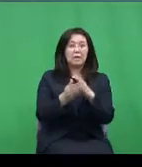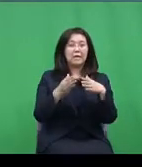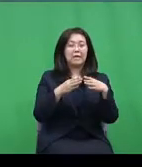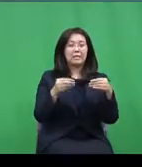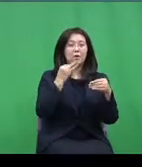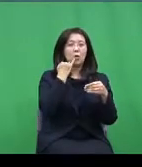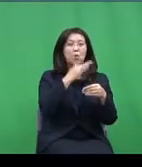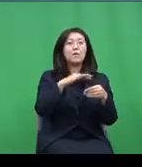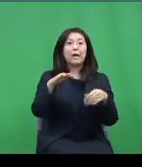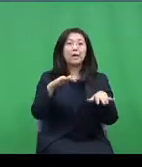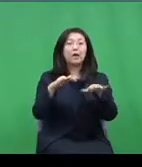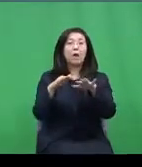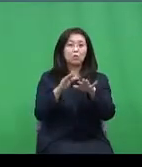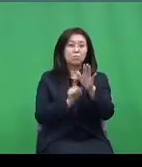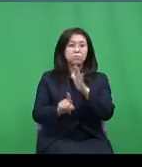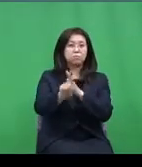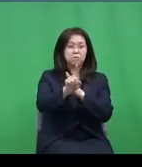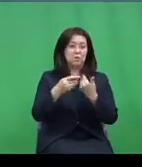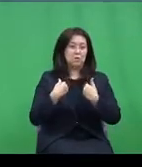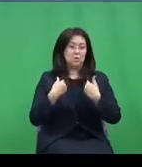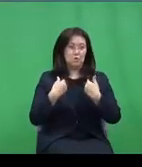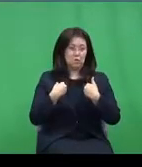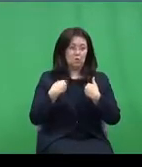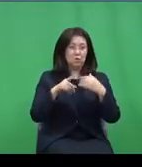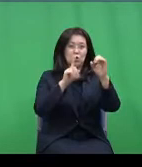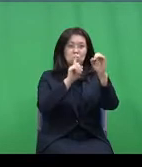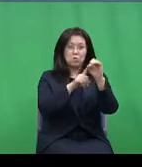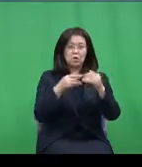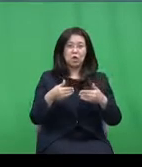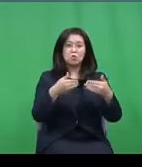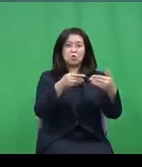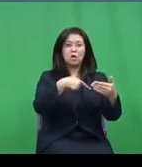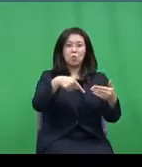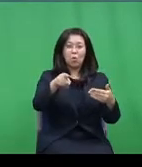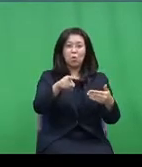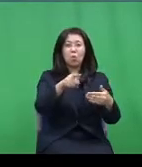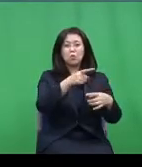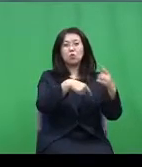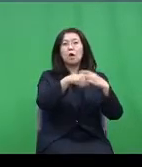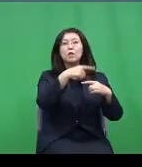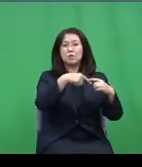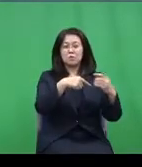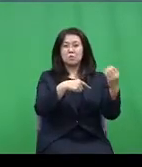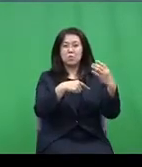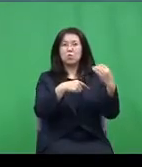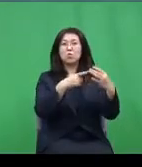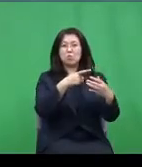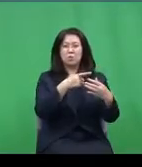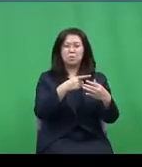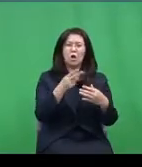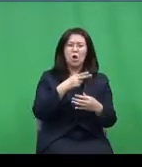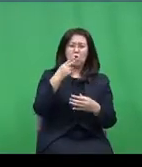ナーを目指すべきだと、それに向かって2020年代に進んでいこうという、まあ、一人の富山の門として